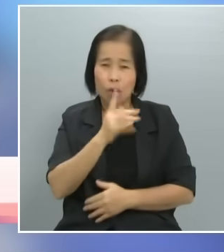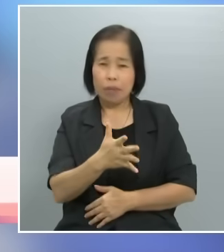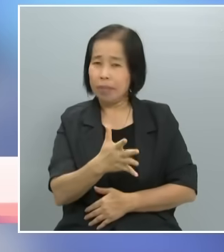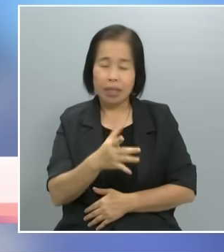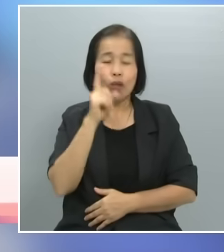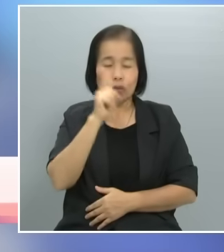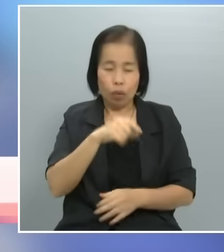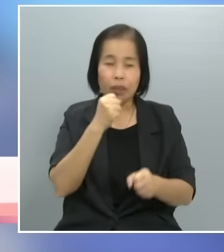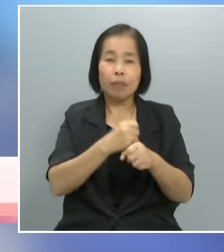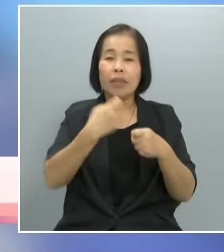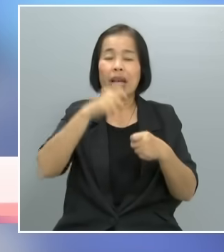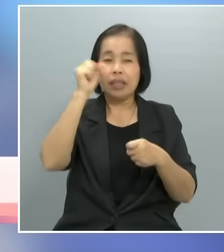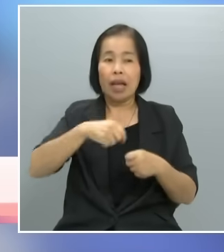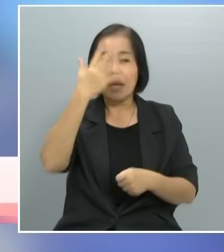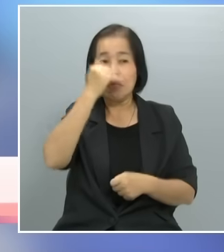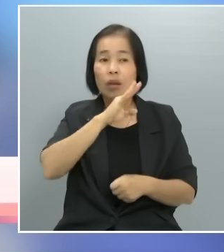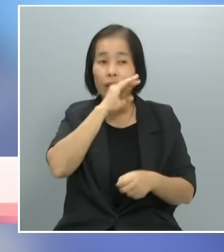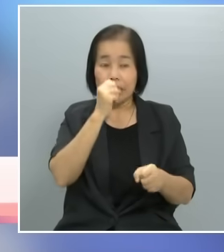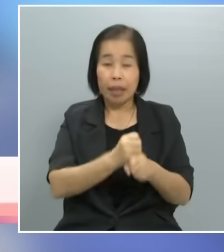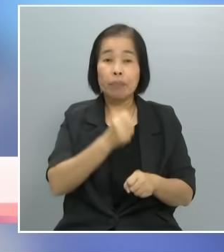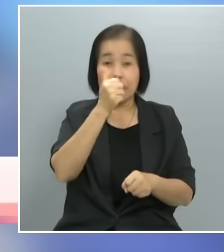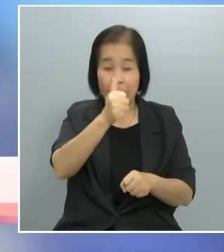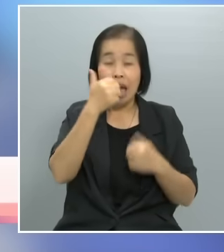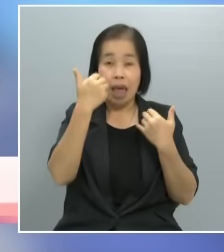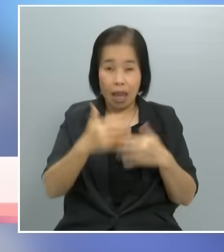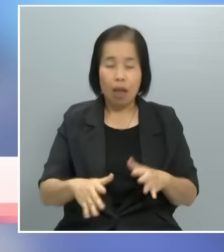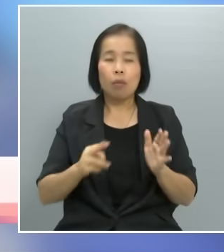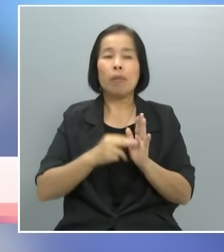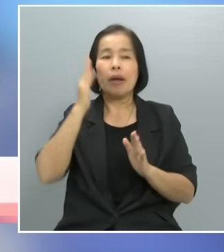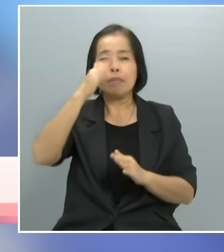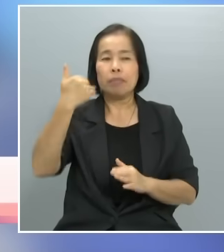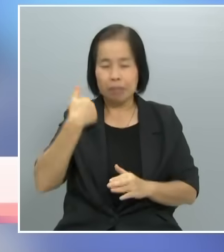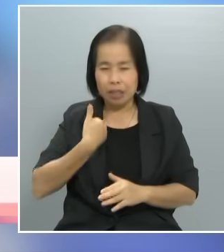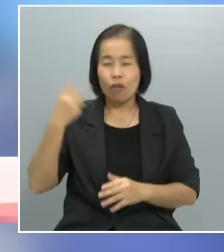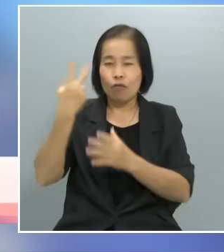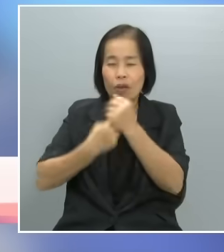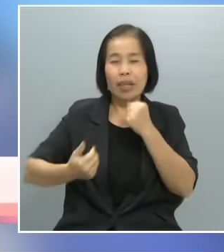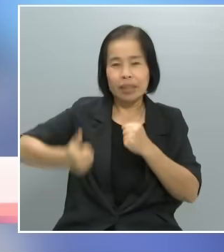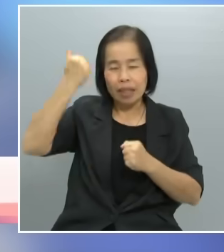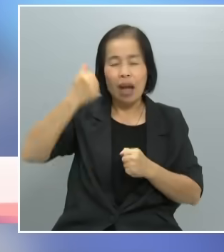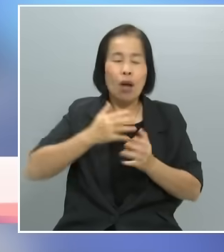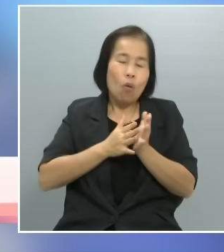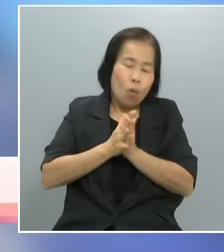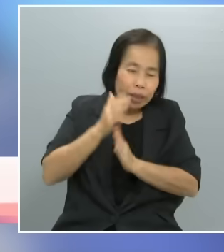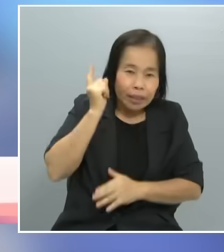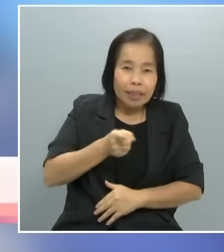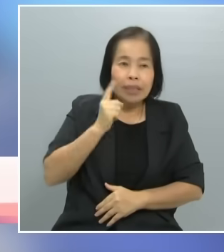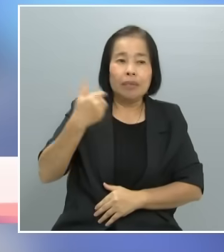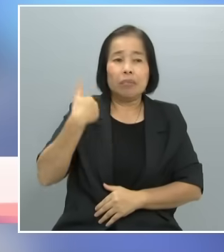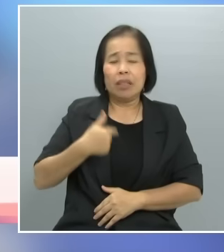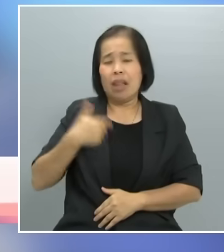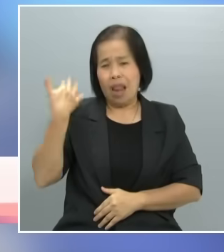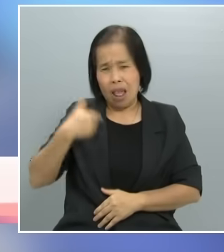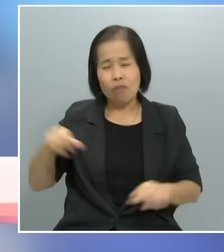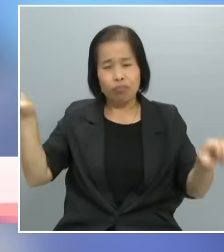สำเร็จเพราะว่าเมื่อใดที่มันประสบความสำเร็จคุณจะรู้ว่ามันคุ้มค่าแก่การรอคอยเหมือนบรรดามาดามพี่เล็กหลายๆค